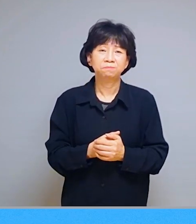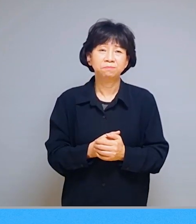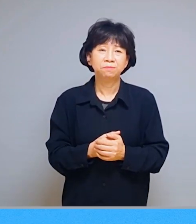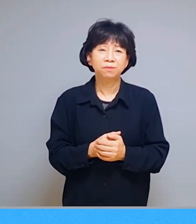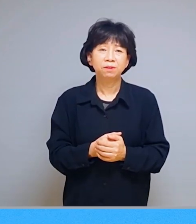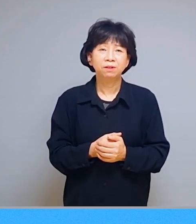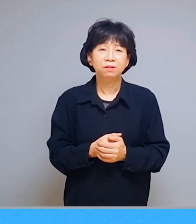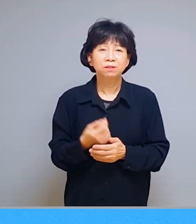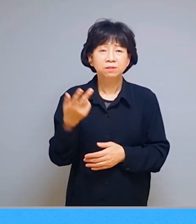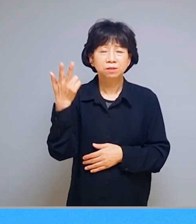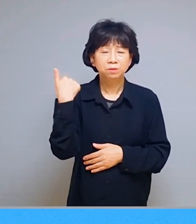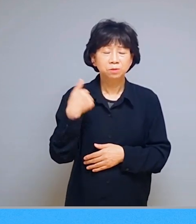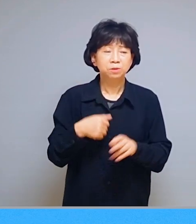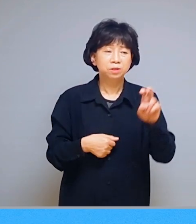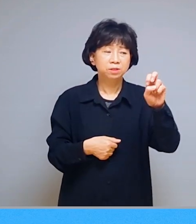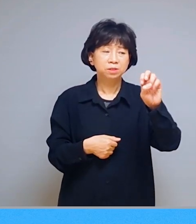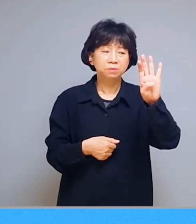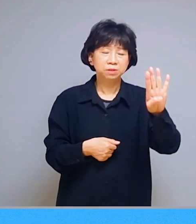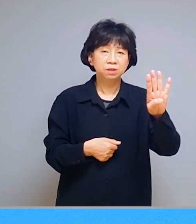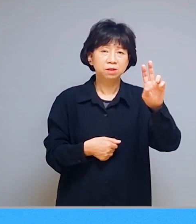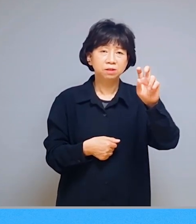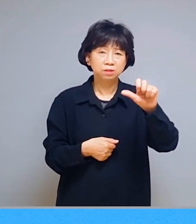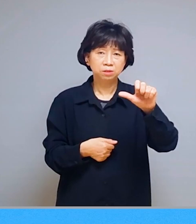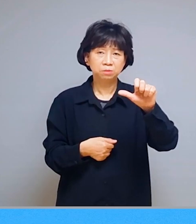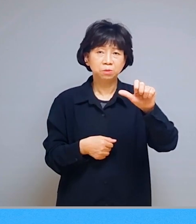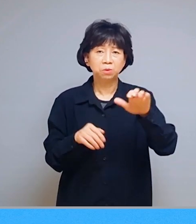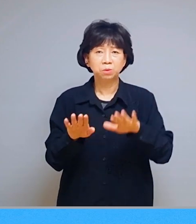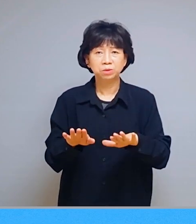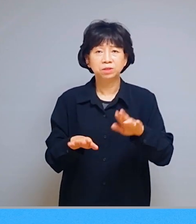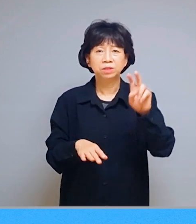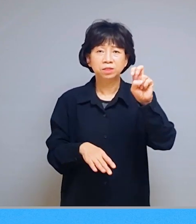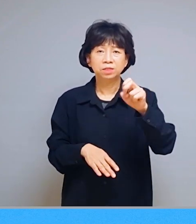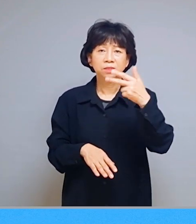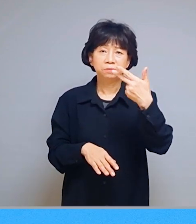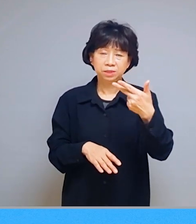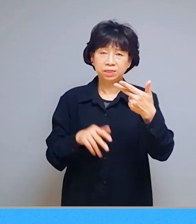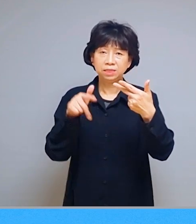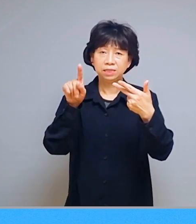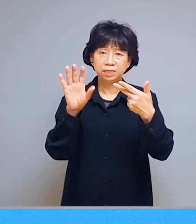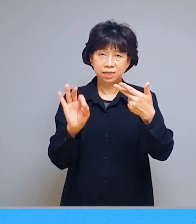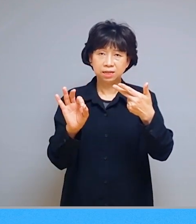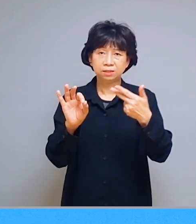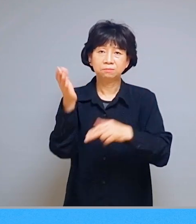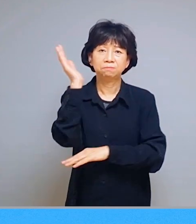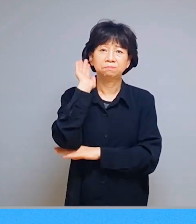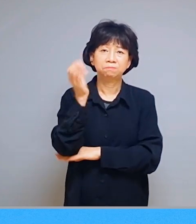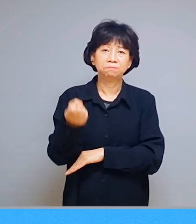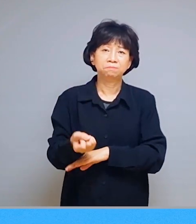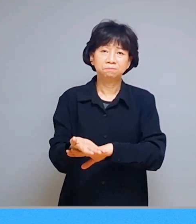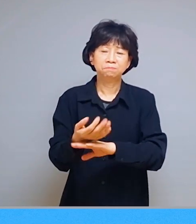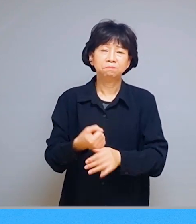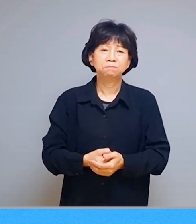말씀을 봤다면 오늘은 27장만 말씀을 한 번 더 나누려고 하는 거예요.